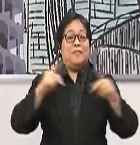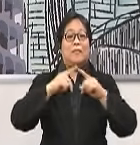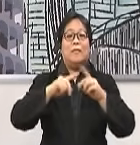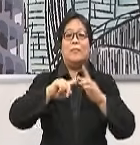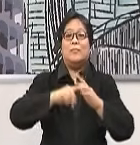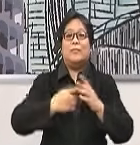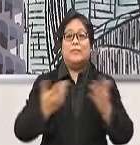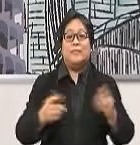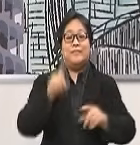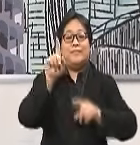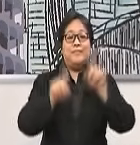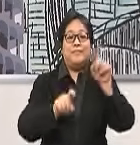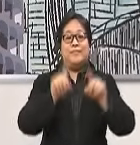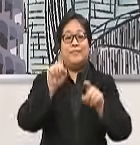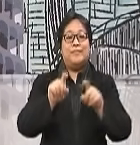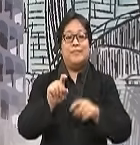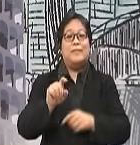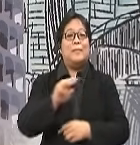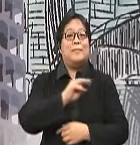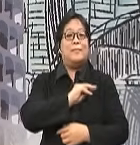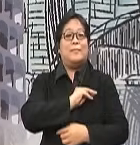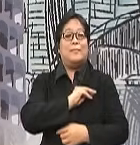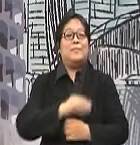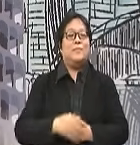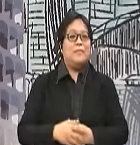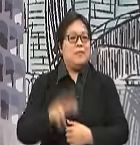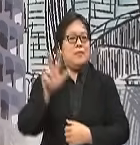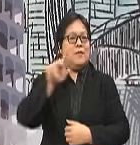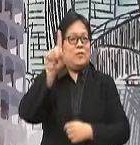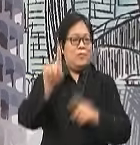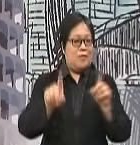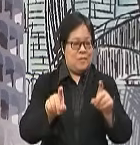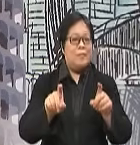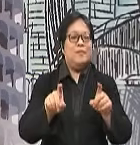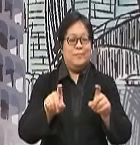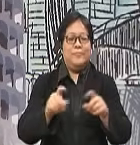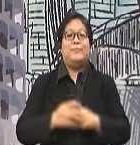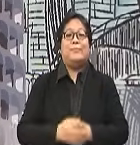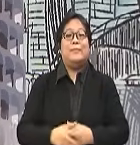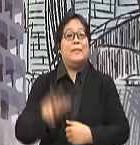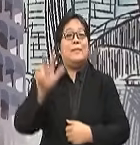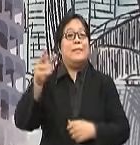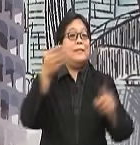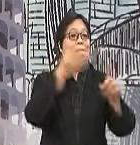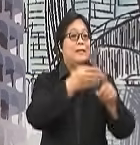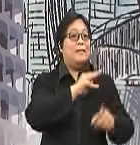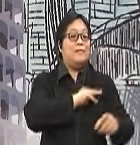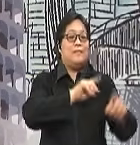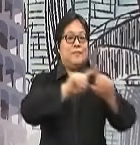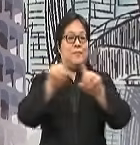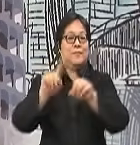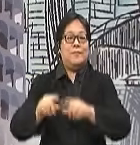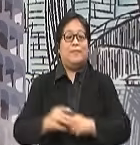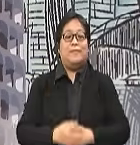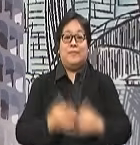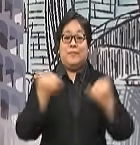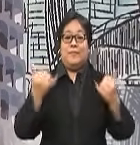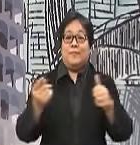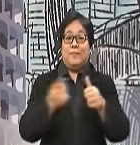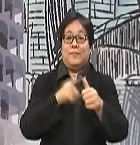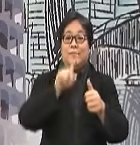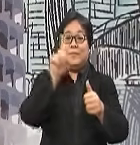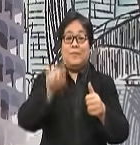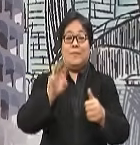akan dibulatkan dan waktu pertanyaan-pertanyaan menteri tiga soalan akan dibangkitkan kepada tiga menteri yang berbeza hari ini soal yang pertama